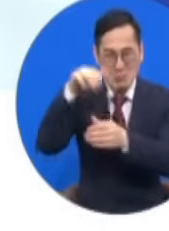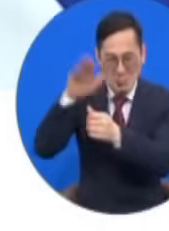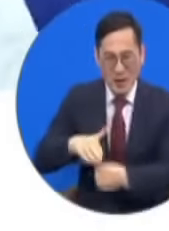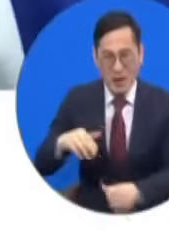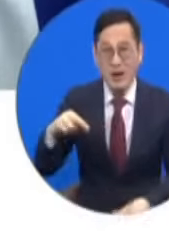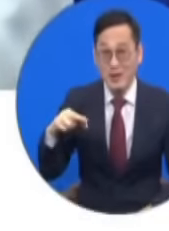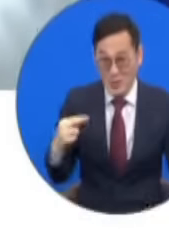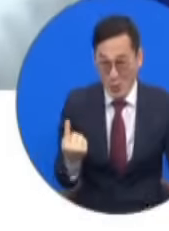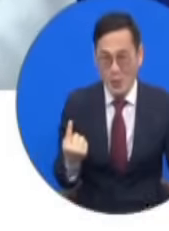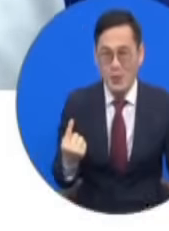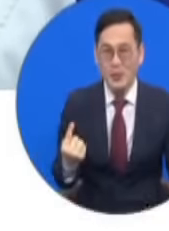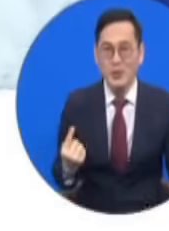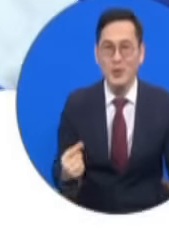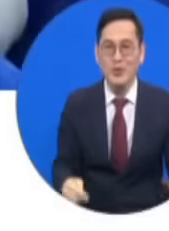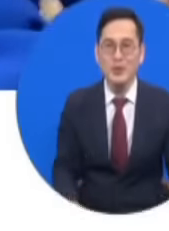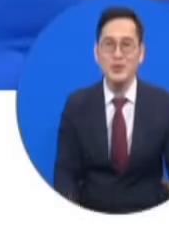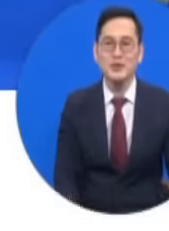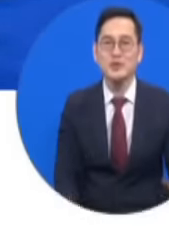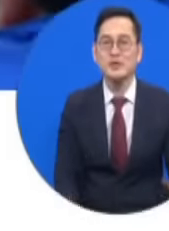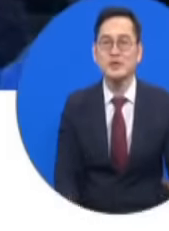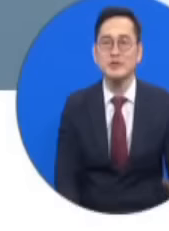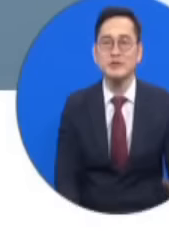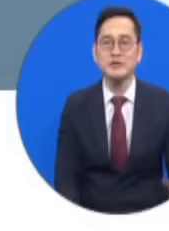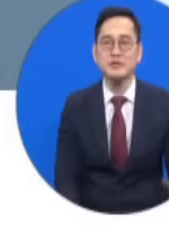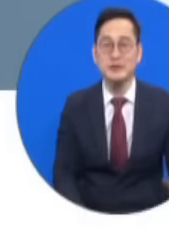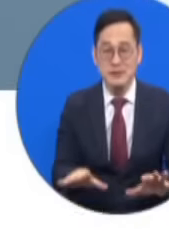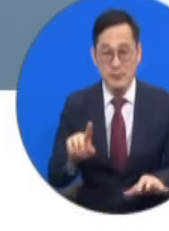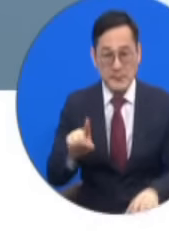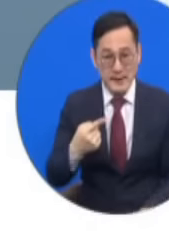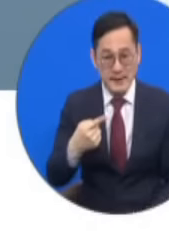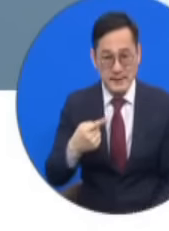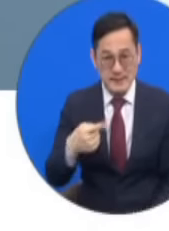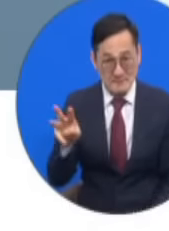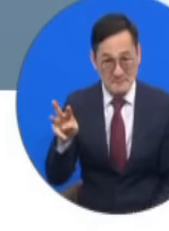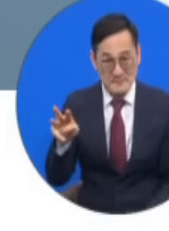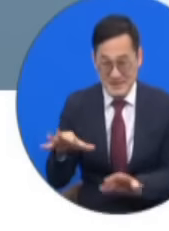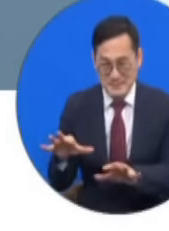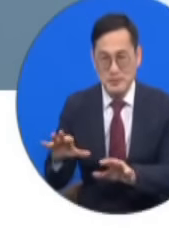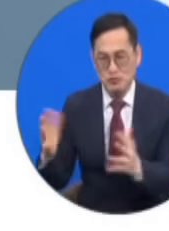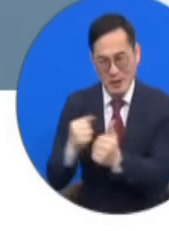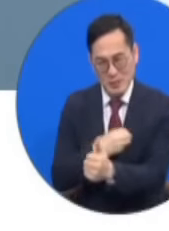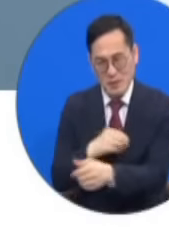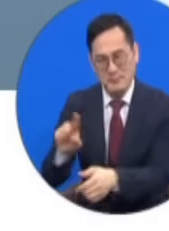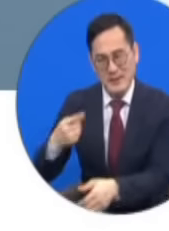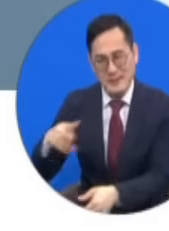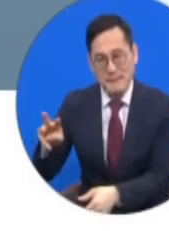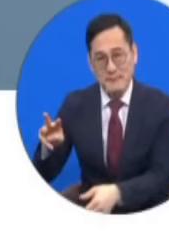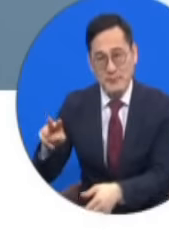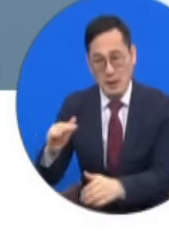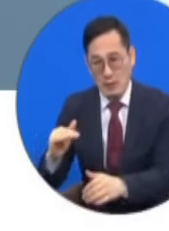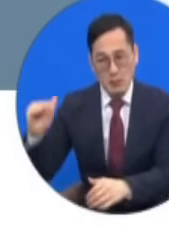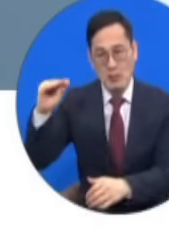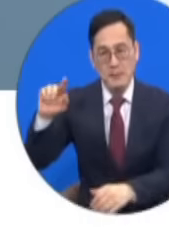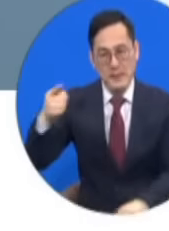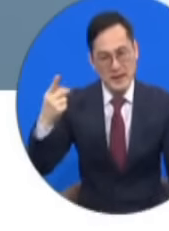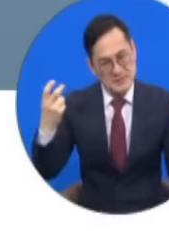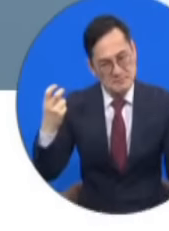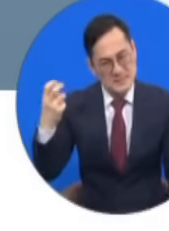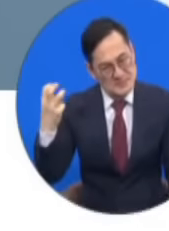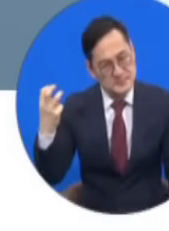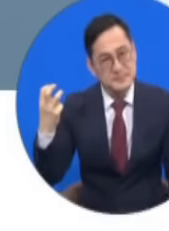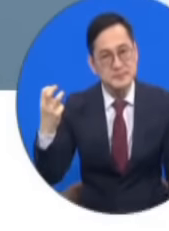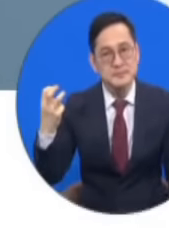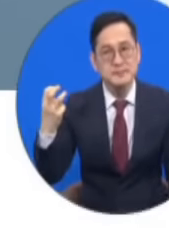만약에 진다고 하더라도 제 생각에는 지금 103석이죠. 120석 이상 또는 130석 이상을 가게 되면 한동훈